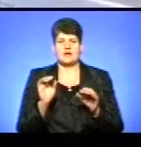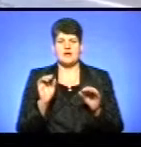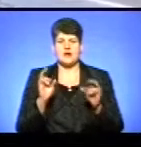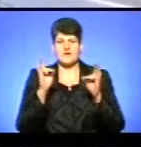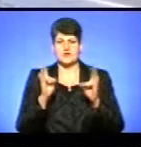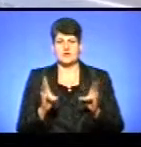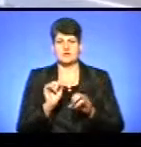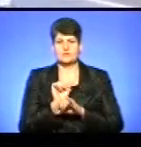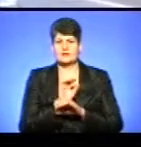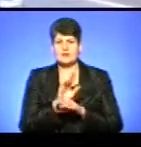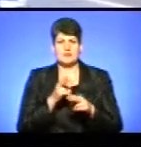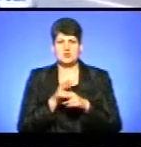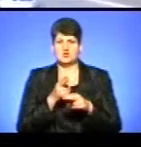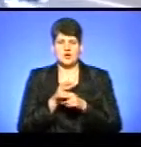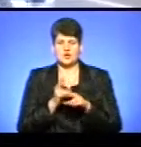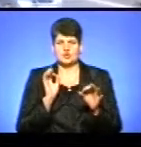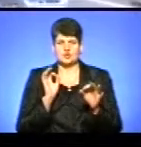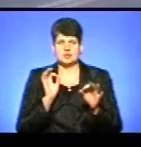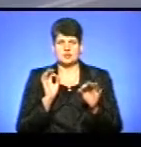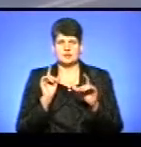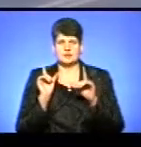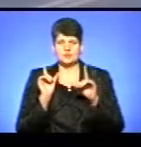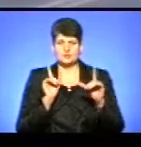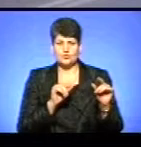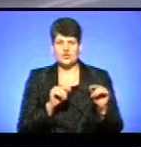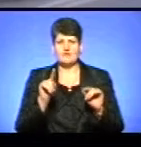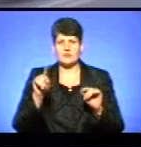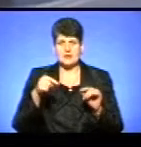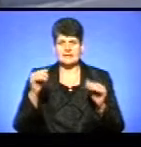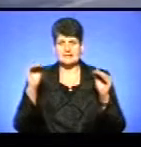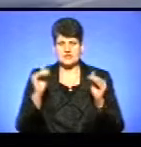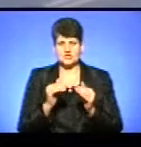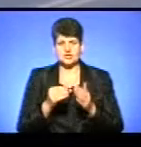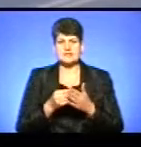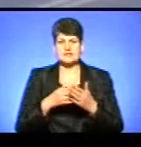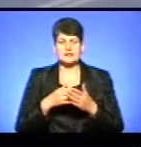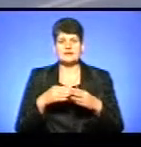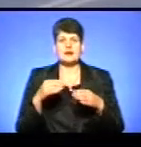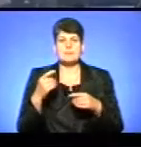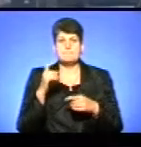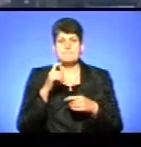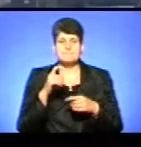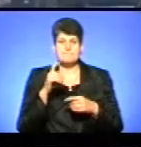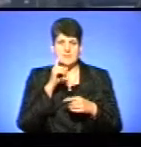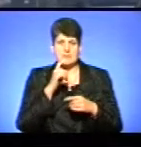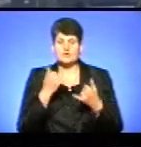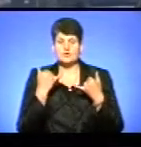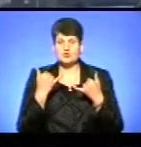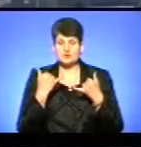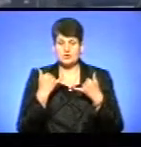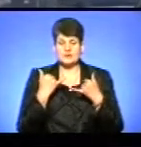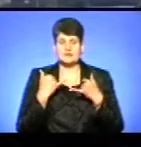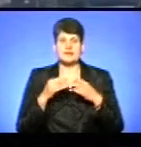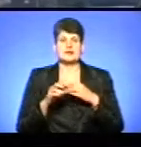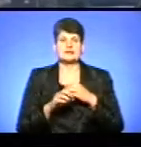не перешкоджаючи руху транспорту, та вимагали зниження цін на пальне. Сьогодні на одній із автозаправних станцій, що на мікрорайоні